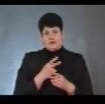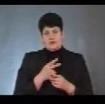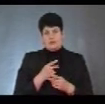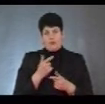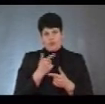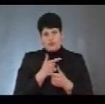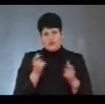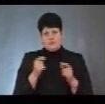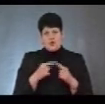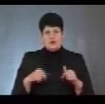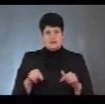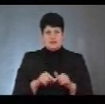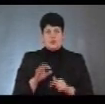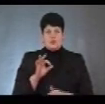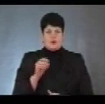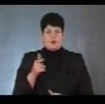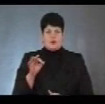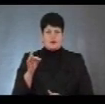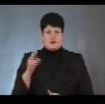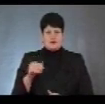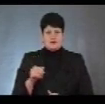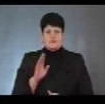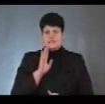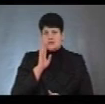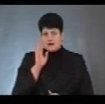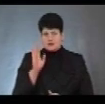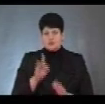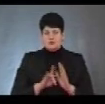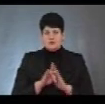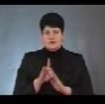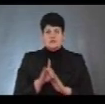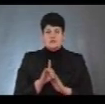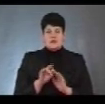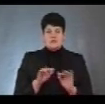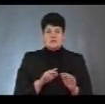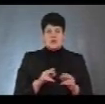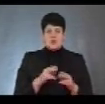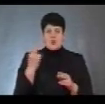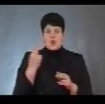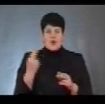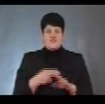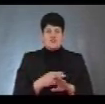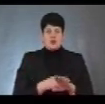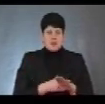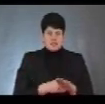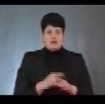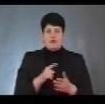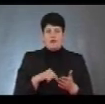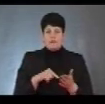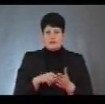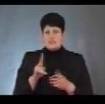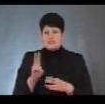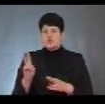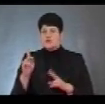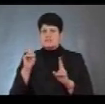організатор акції Ольга Гордієнко. Відрання в нас стартувала акція «Кольорові шкарпетки». Це в місті люди, ті, хто